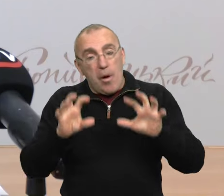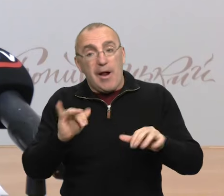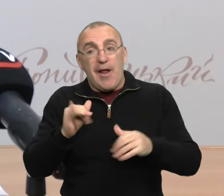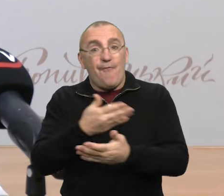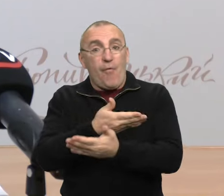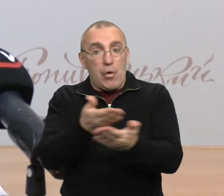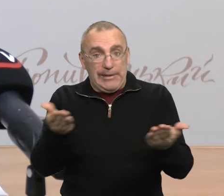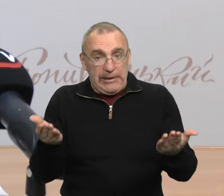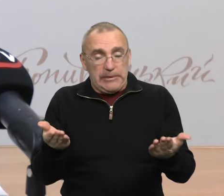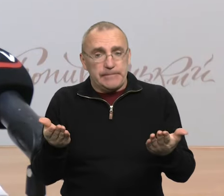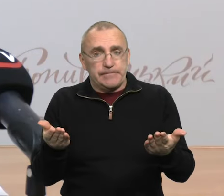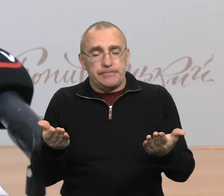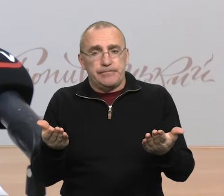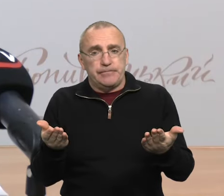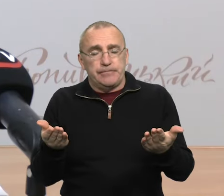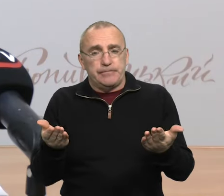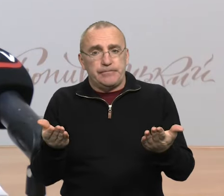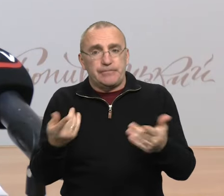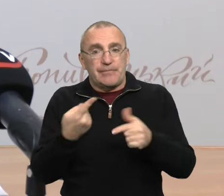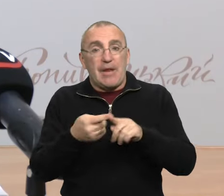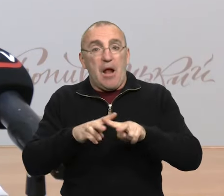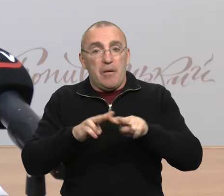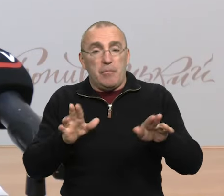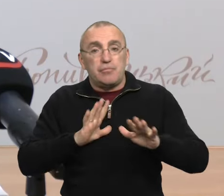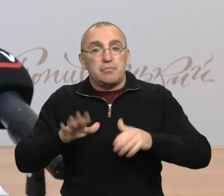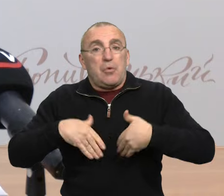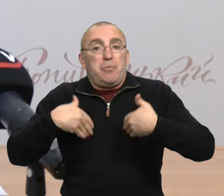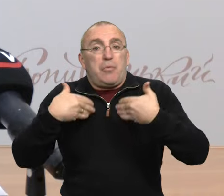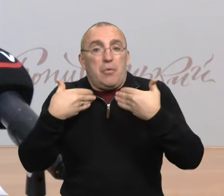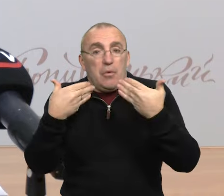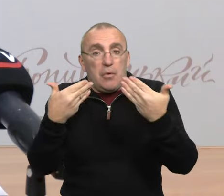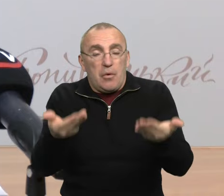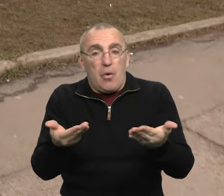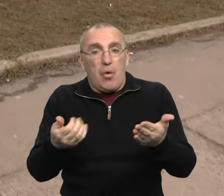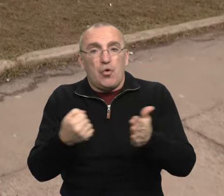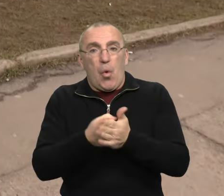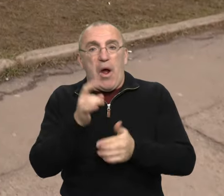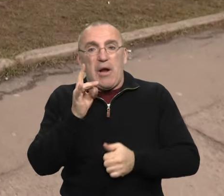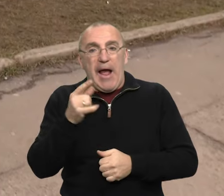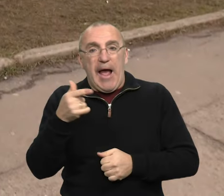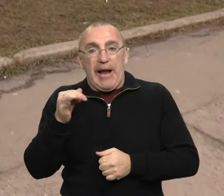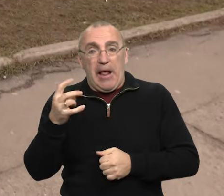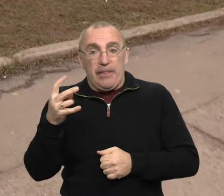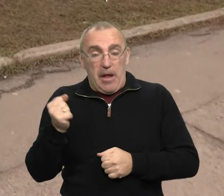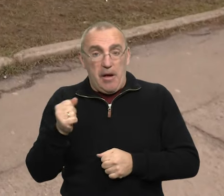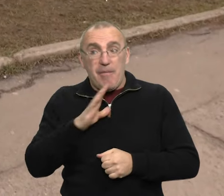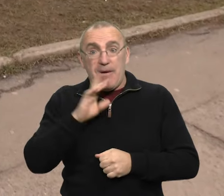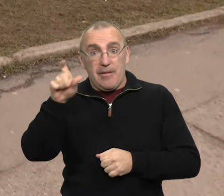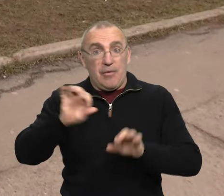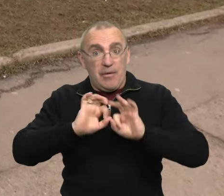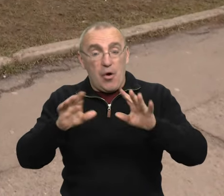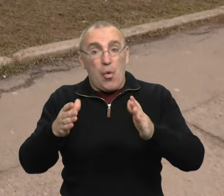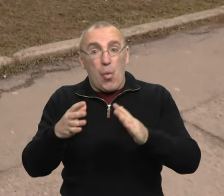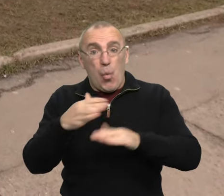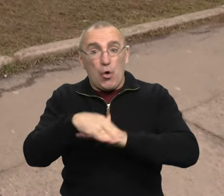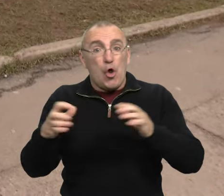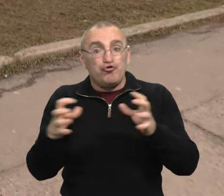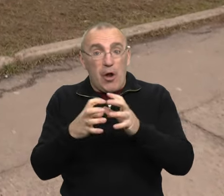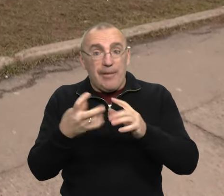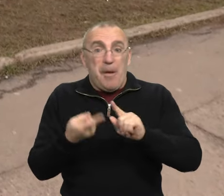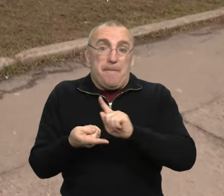і вони також була пропозиція ще Рональда рейгана кропивничанка Наталія Дудник говорить вулицю Жадова